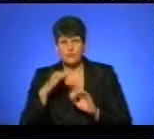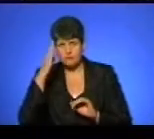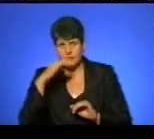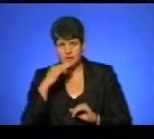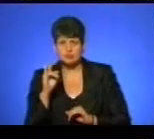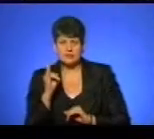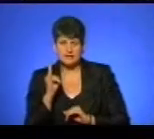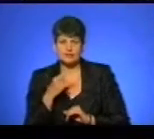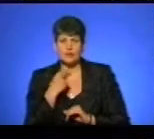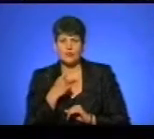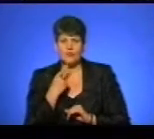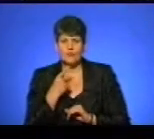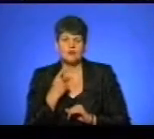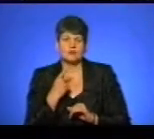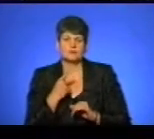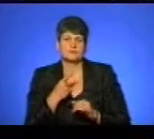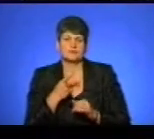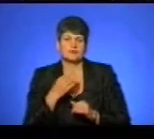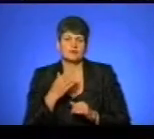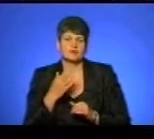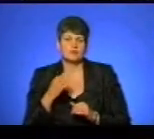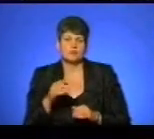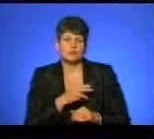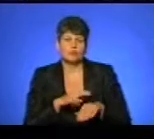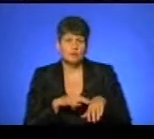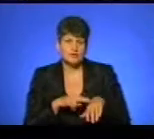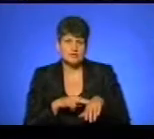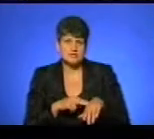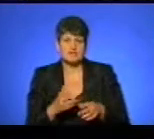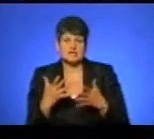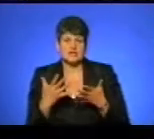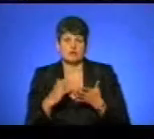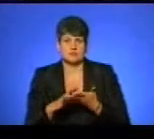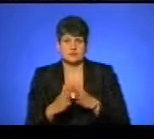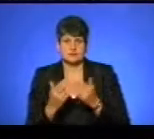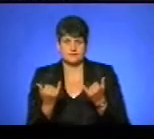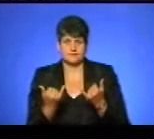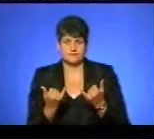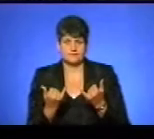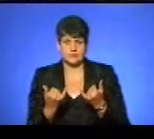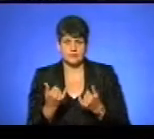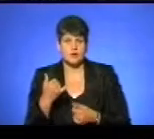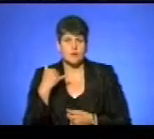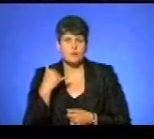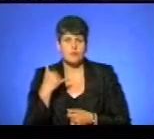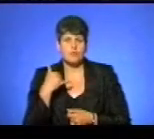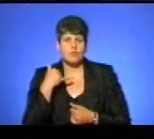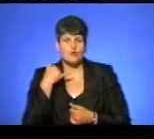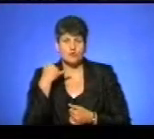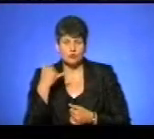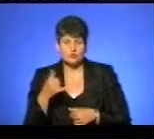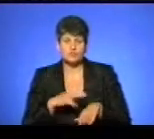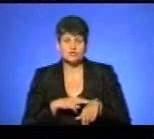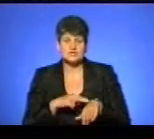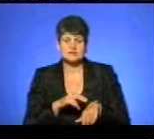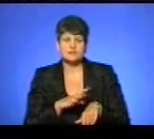дитини, каже речник Нацполіції області Сергій Крета. Поліція з'ясовує обставини. Повідомлення до поліцейських надійшло від